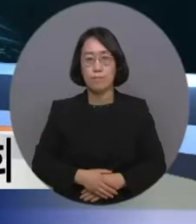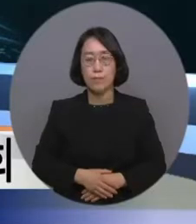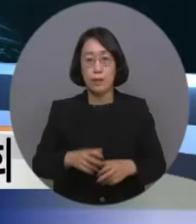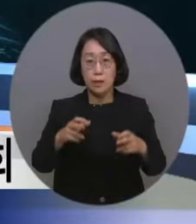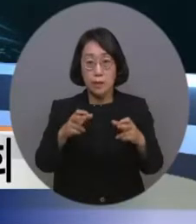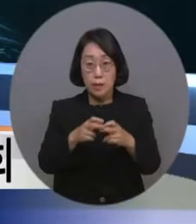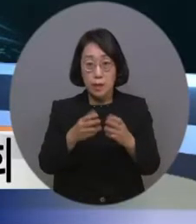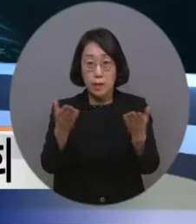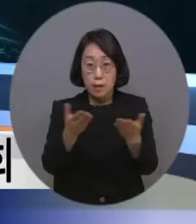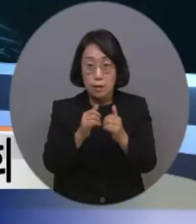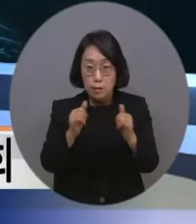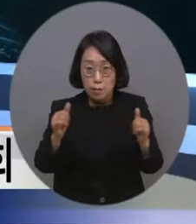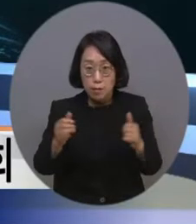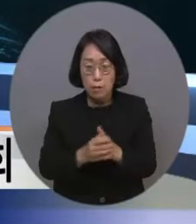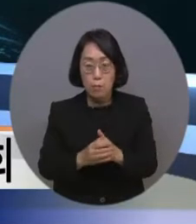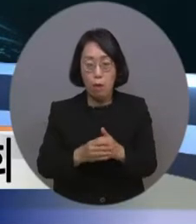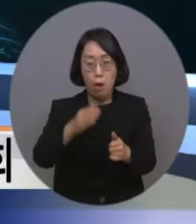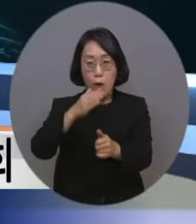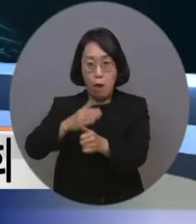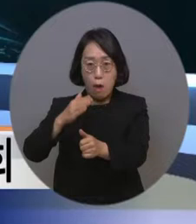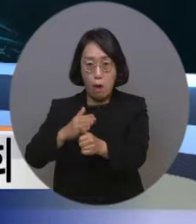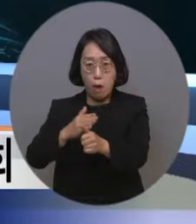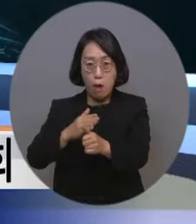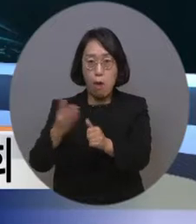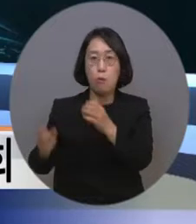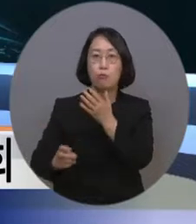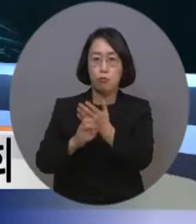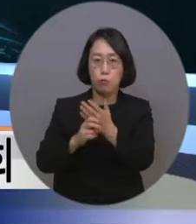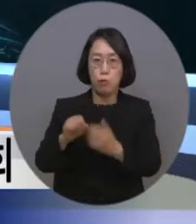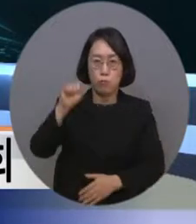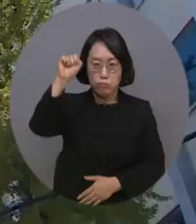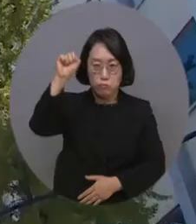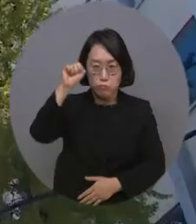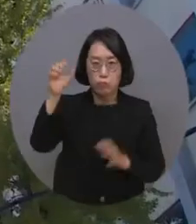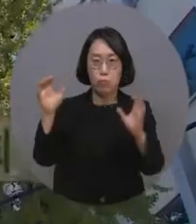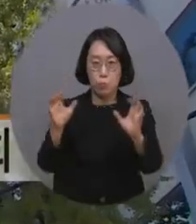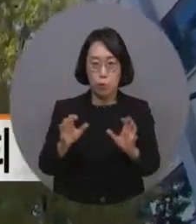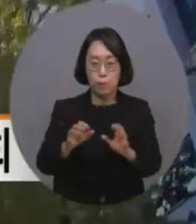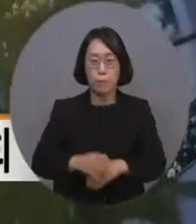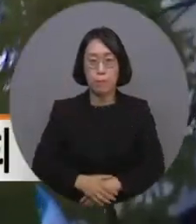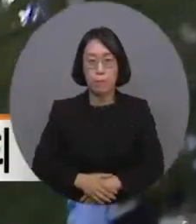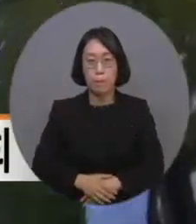장애인 노동자에 대한 부당해고를 규탄하는 집회가 열렸습니다.